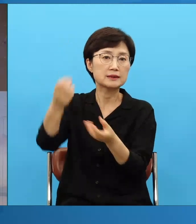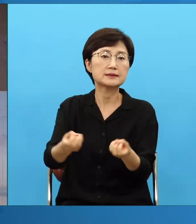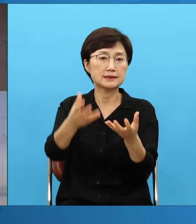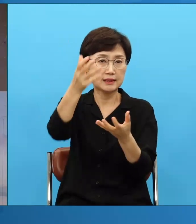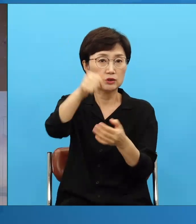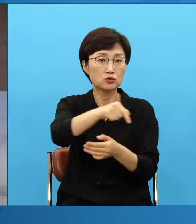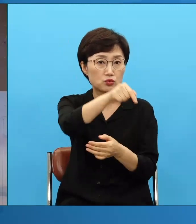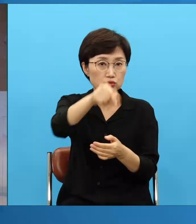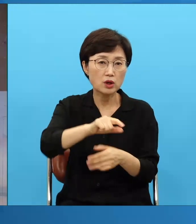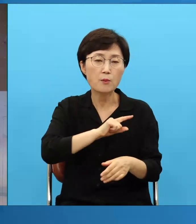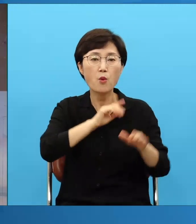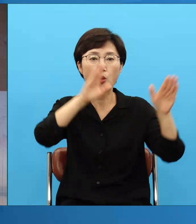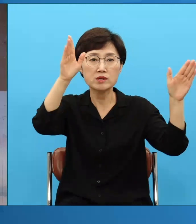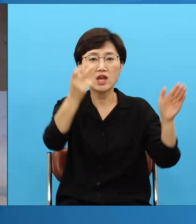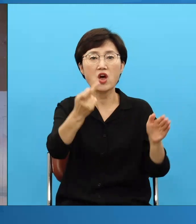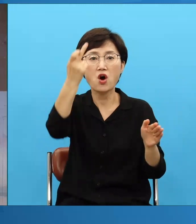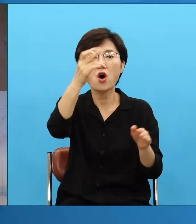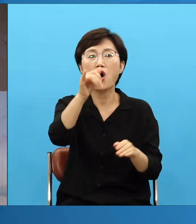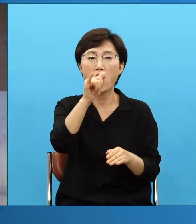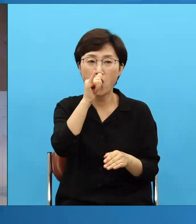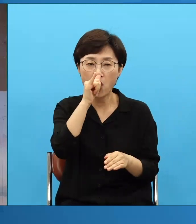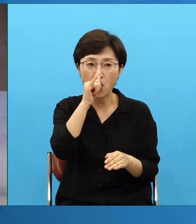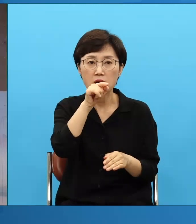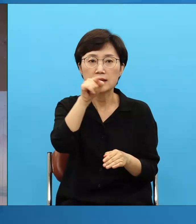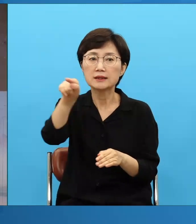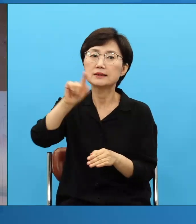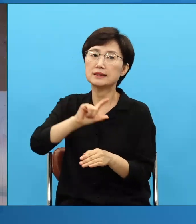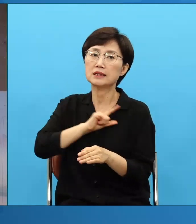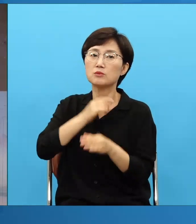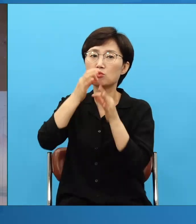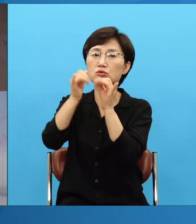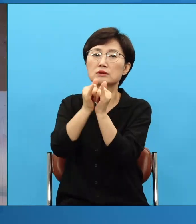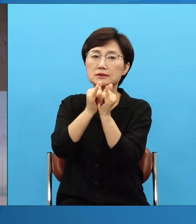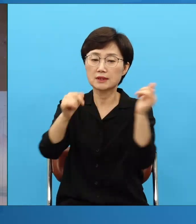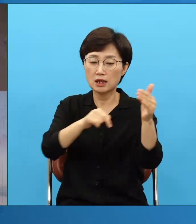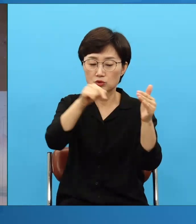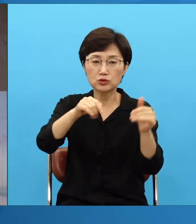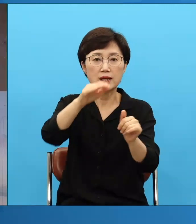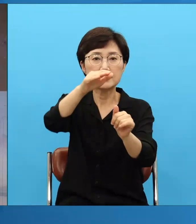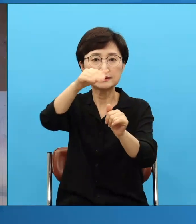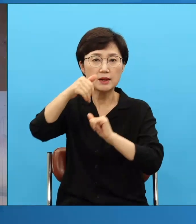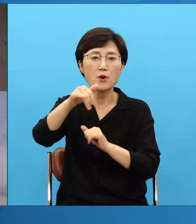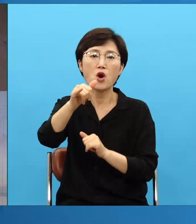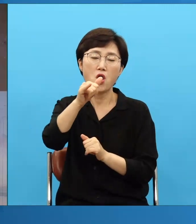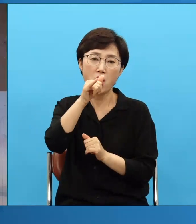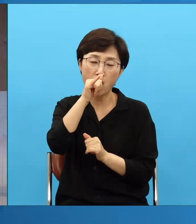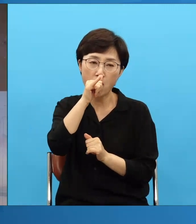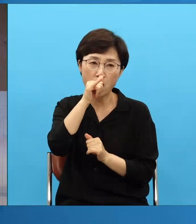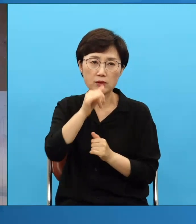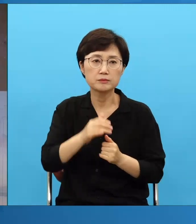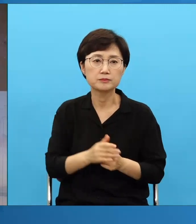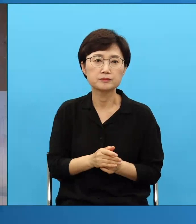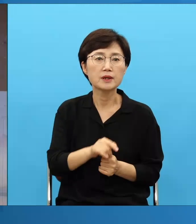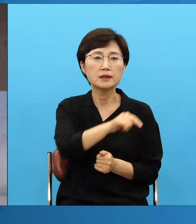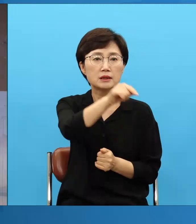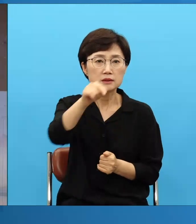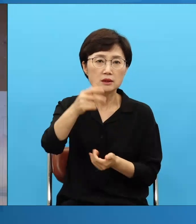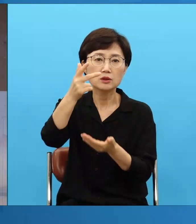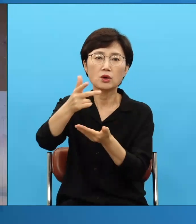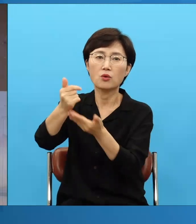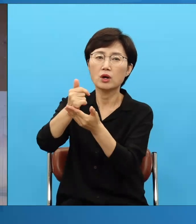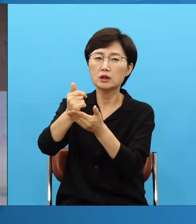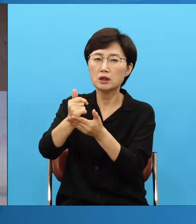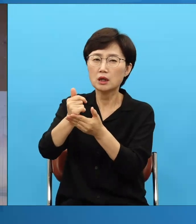그의 제사장들 중에는 모세와 아론이 있고 그의 이름을 부른 자들 중에는 사무엘이 있도다.